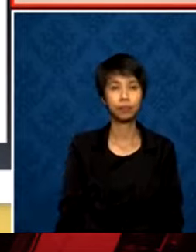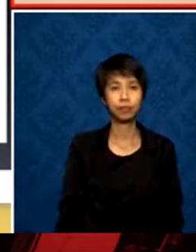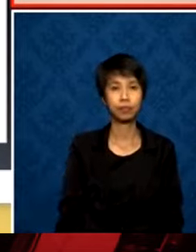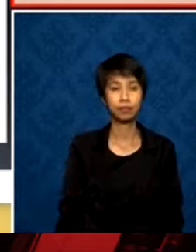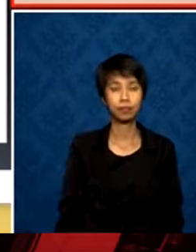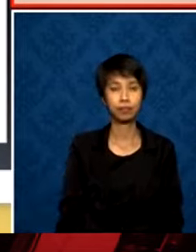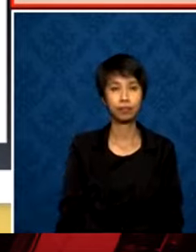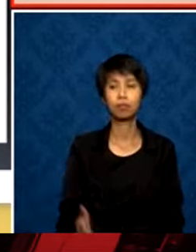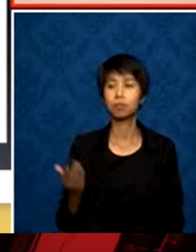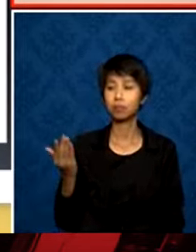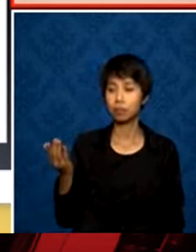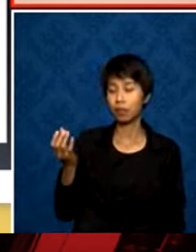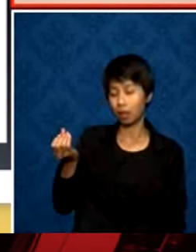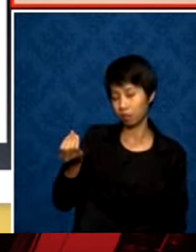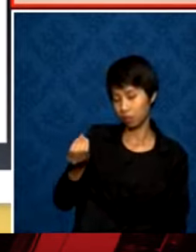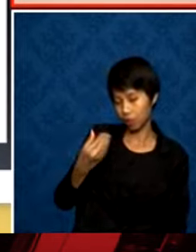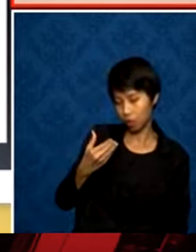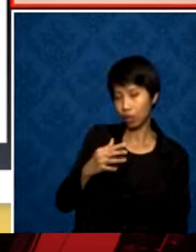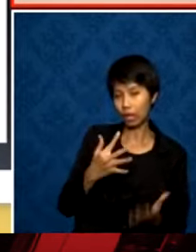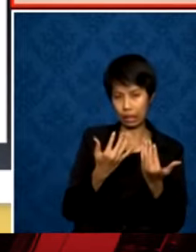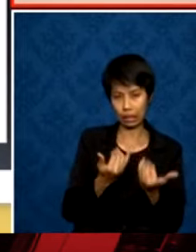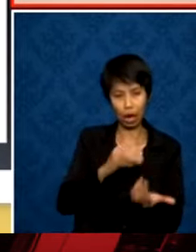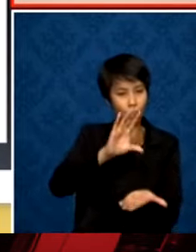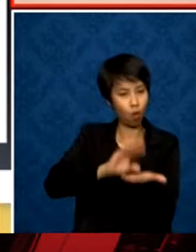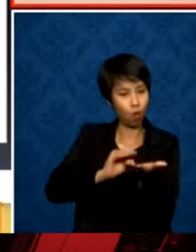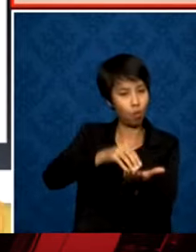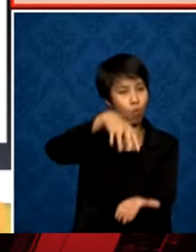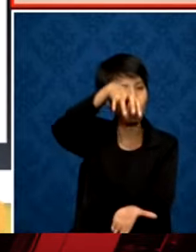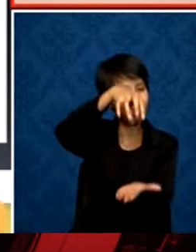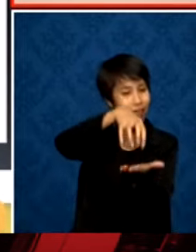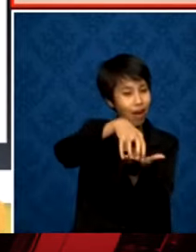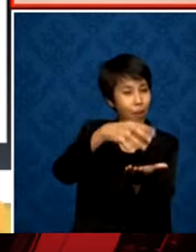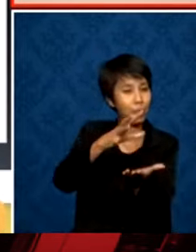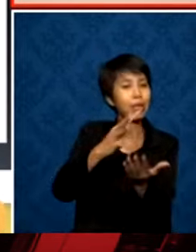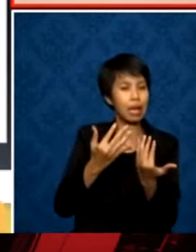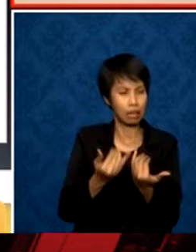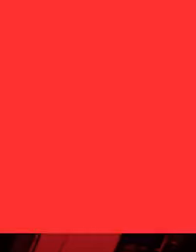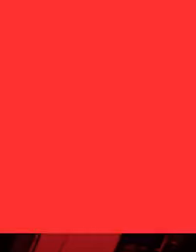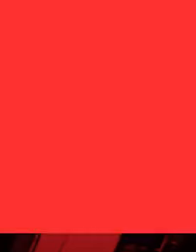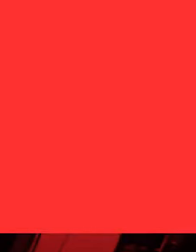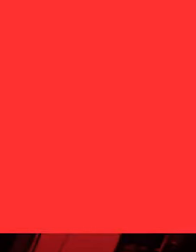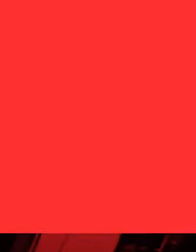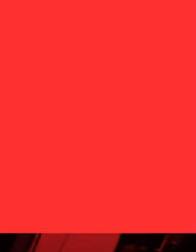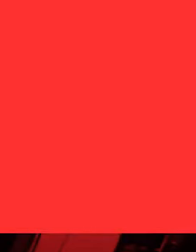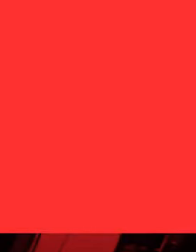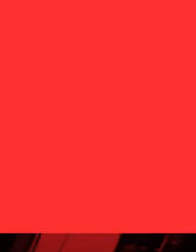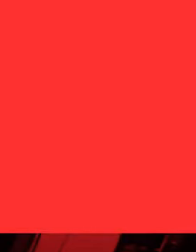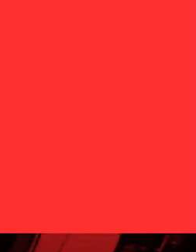ที่คุณครูบอกว่าเราไม่มีข้อมูลกลางเนี่ยก็ขอชี้แจงข้อเท็จจริงเป็นอย่างนี้นะครับ